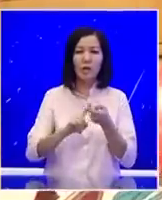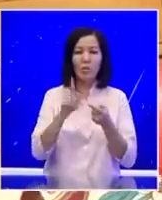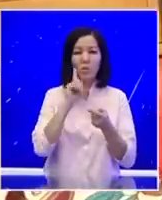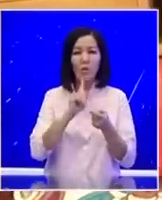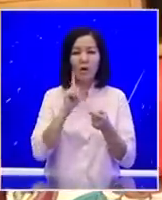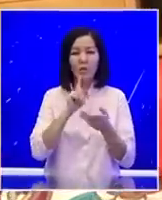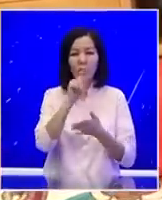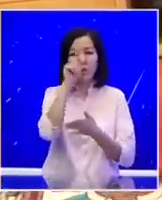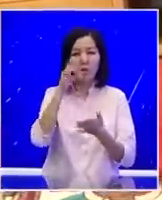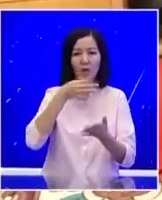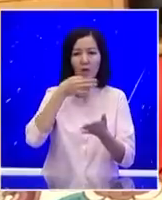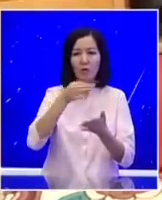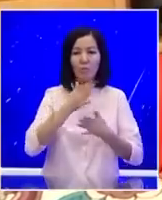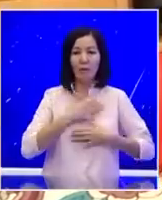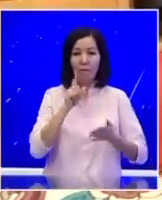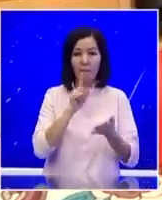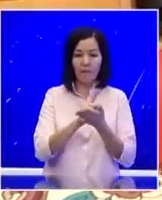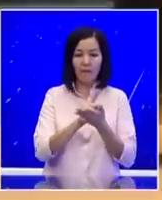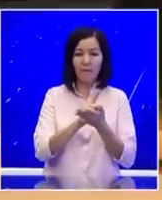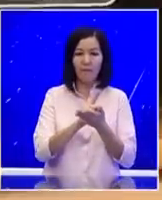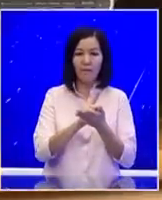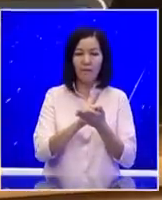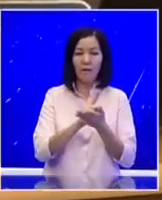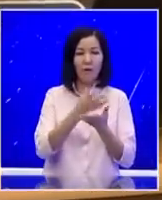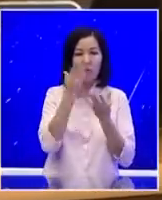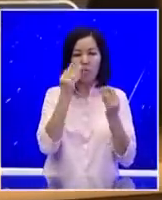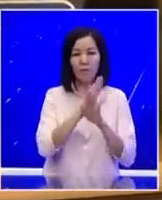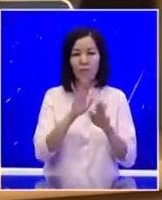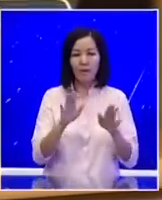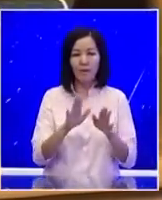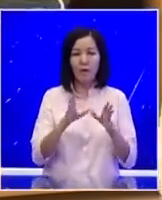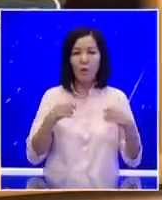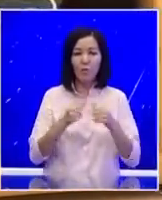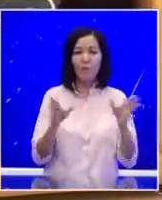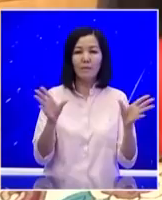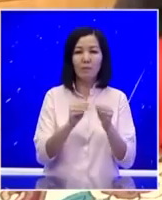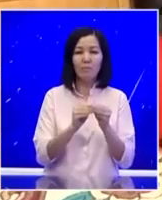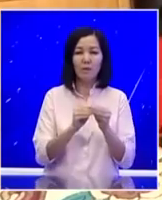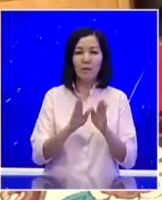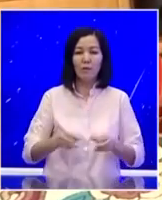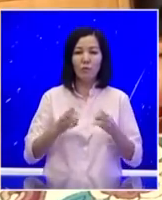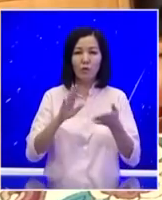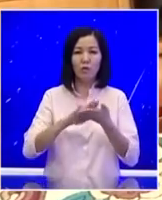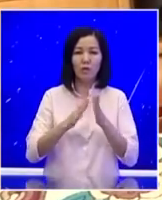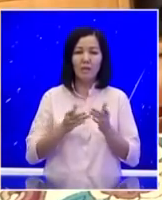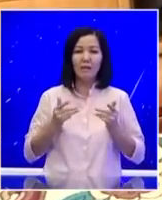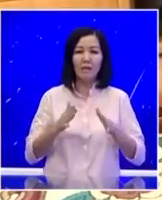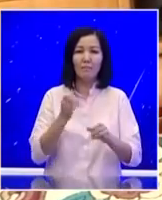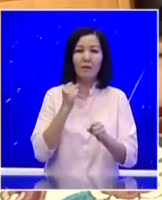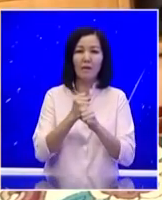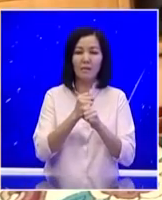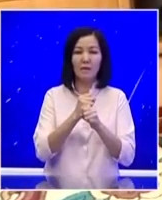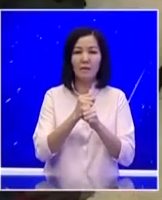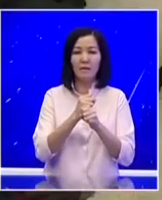тұрғындар сауалына жауап беру міндеті екенін де естен шығарған емес. Отбасымен бірге ол төтенше жағдай талаптарын қатаң